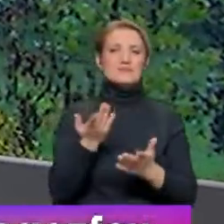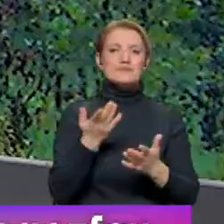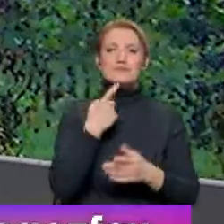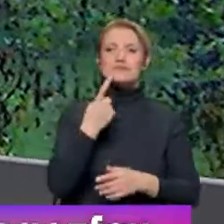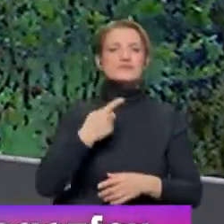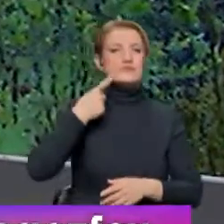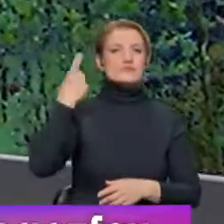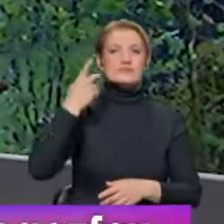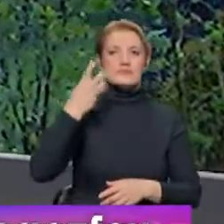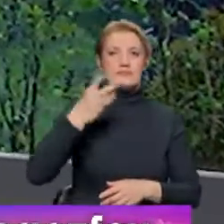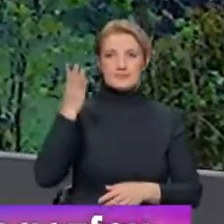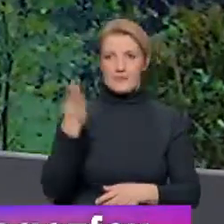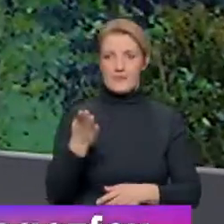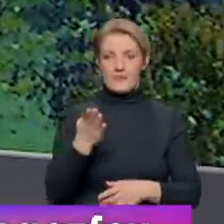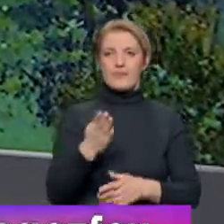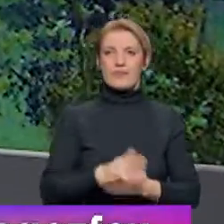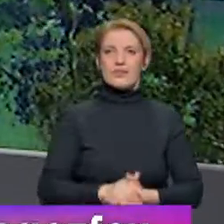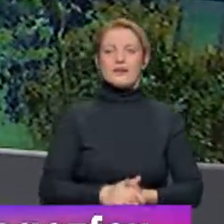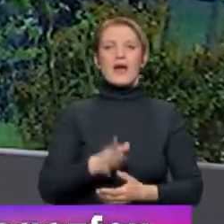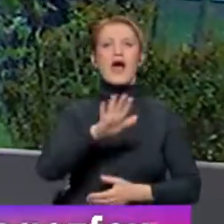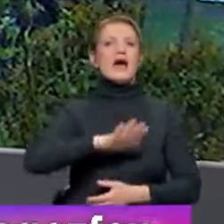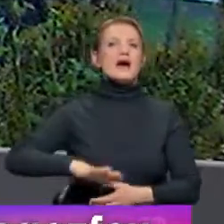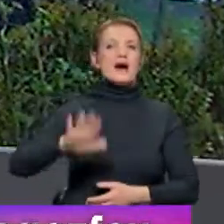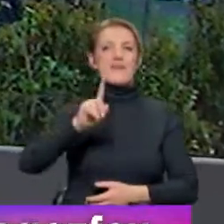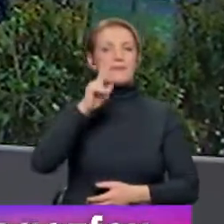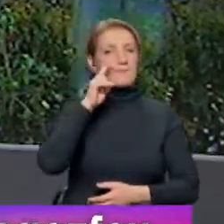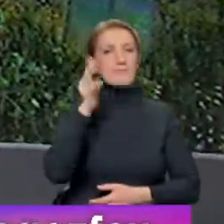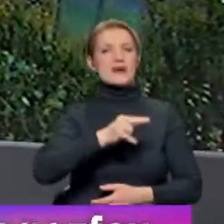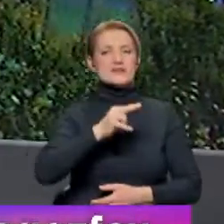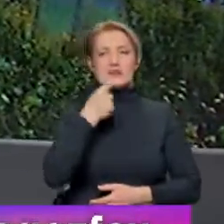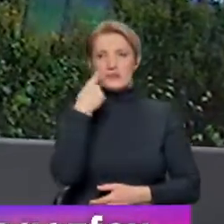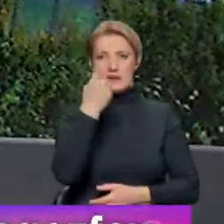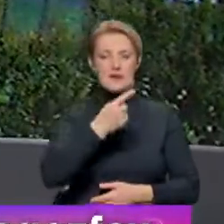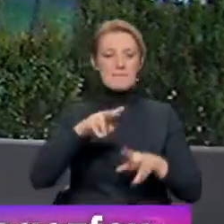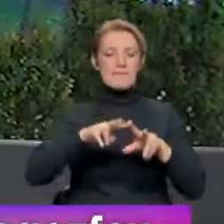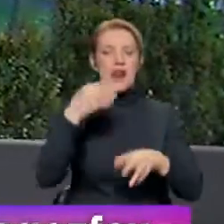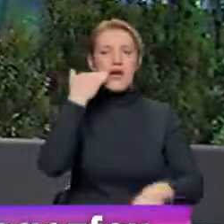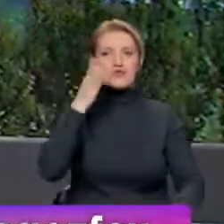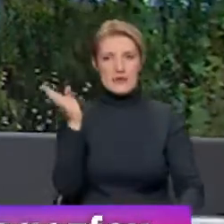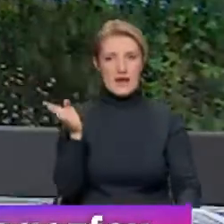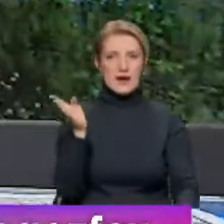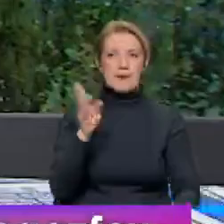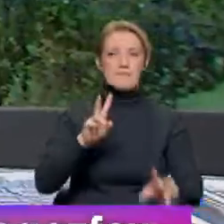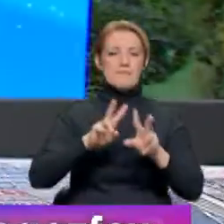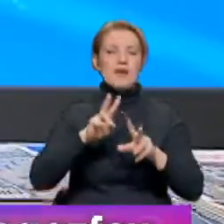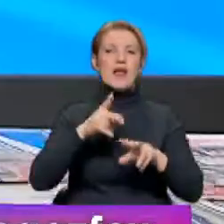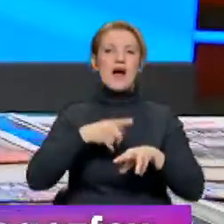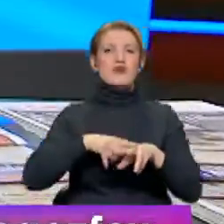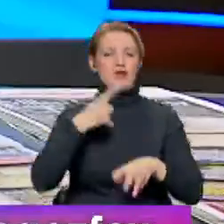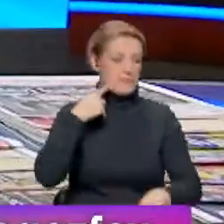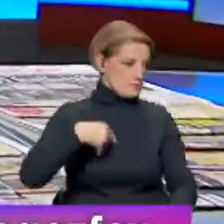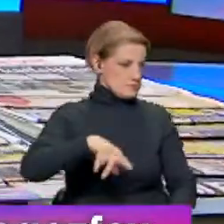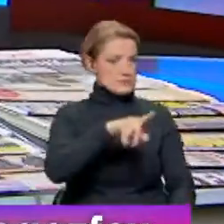içeriyordu Cumhurbaşkanı Erdoğan'ın sözleri. Etrafına bir baksın dedi Meral Akşener. Meral Akşener etrafına